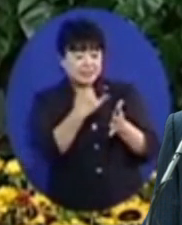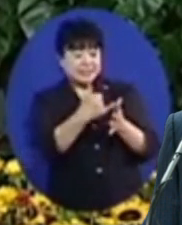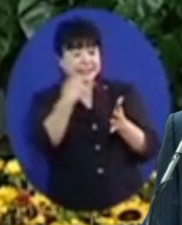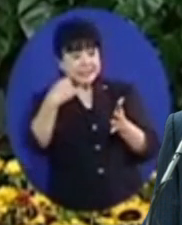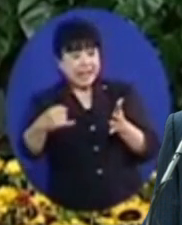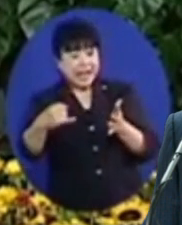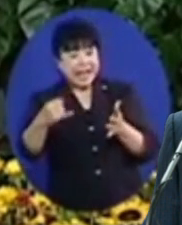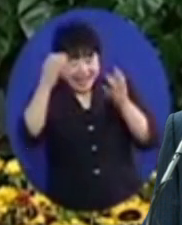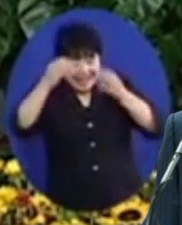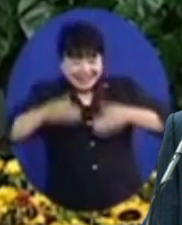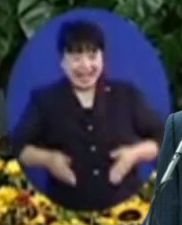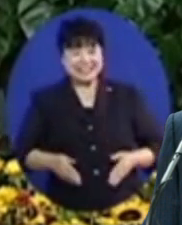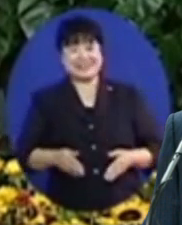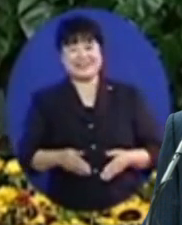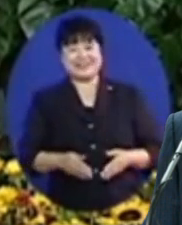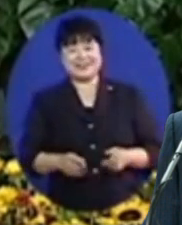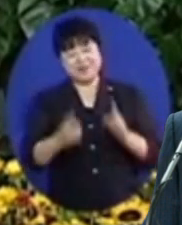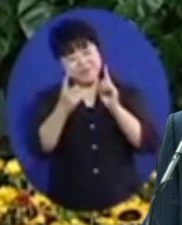낳아 면회를 왔습니다.